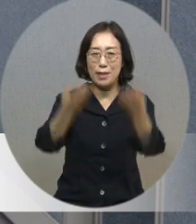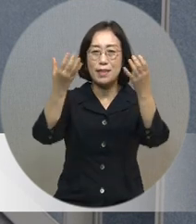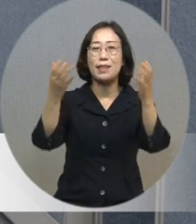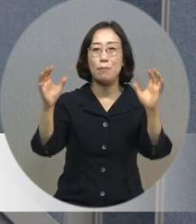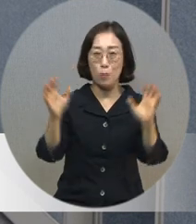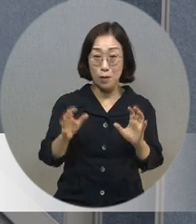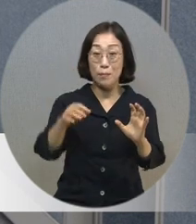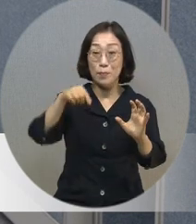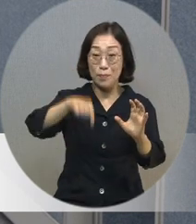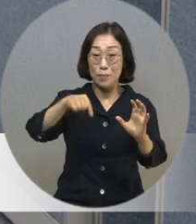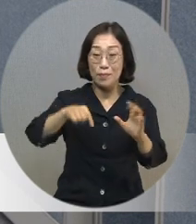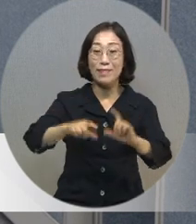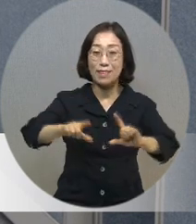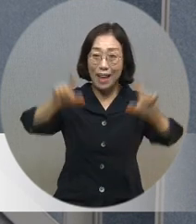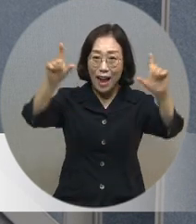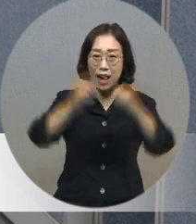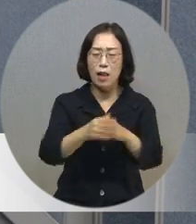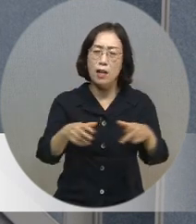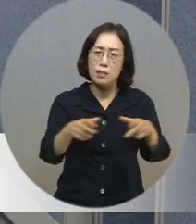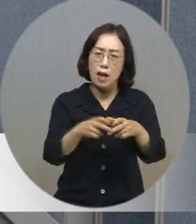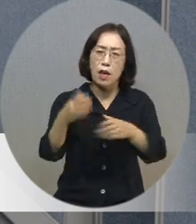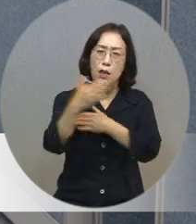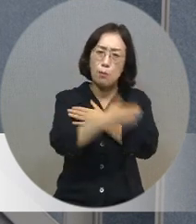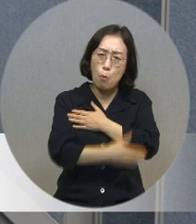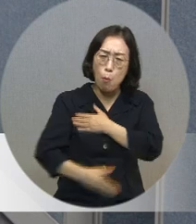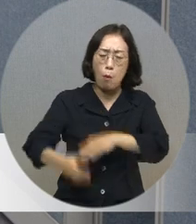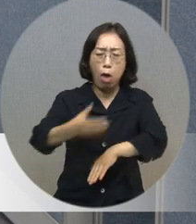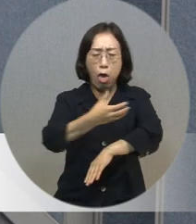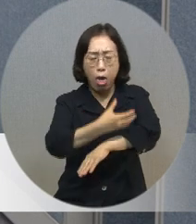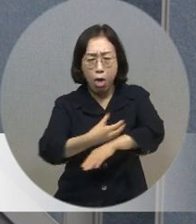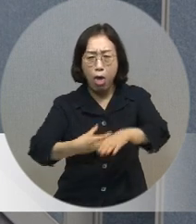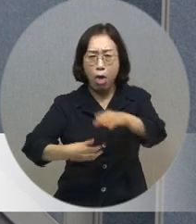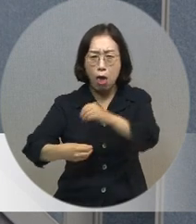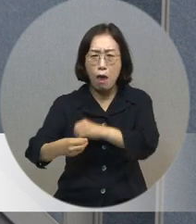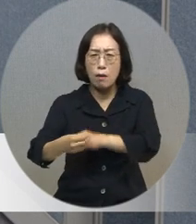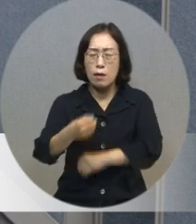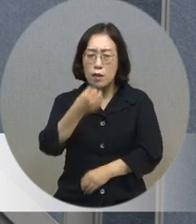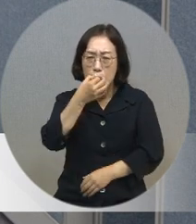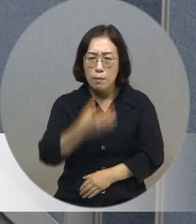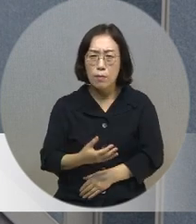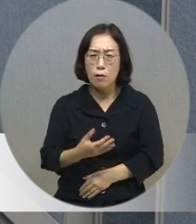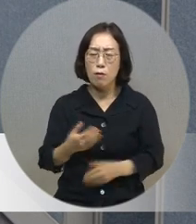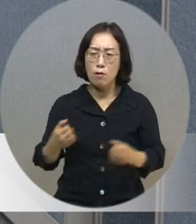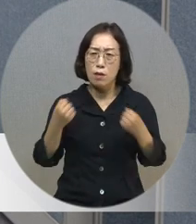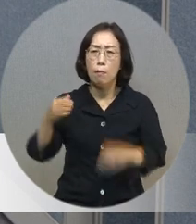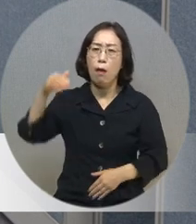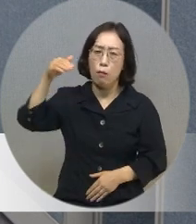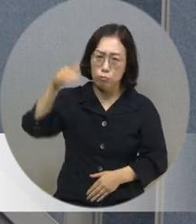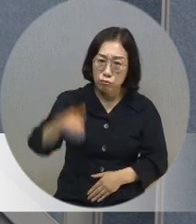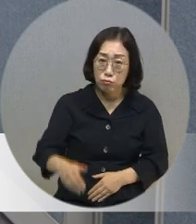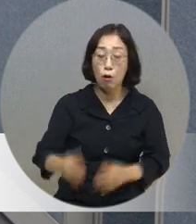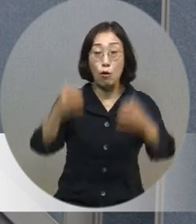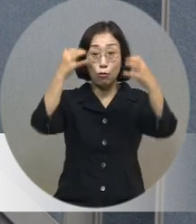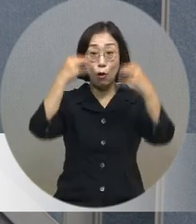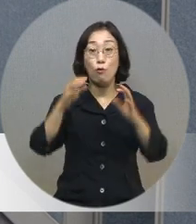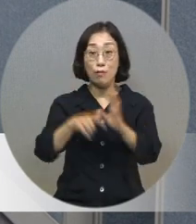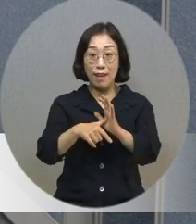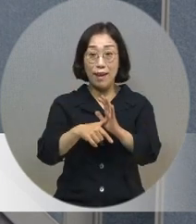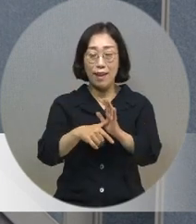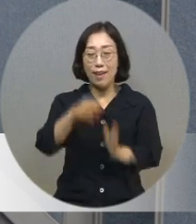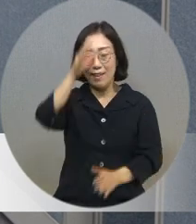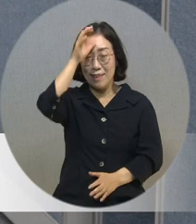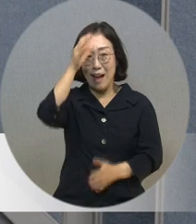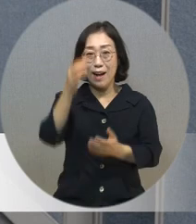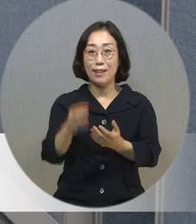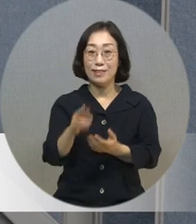우리 장애인들은 체력적으로 더 예 허약하고 많이 떨어지는데 무더운 여름날 맛있는 삼계탕을